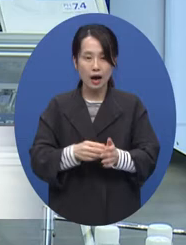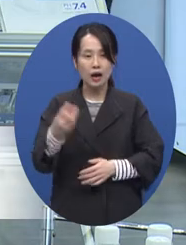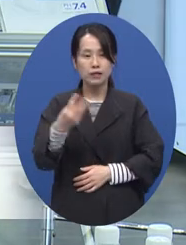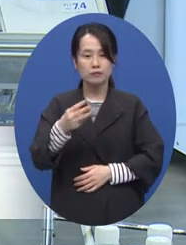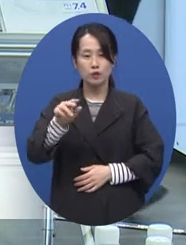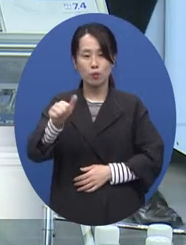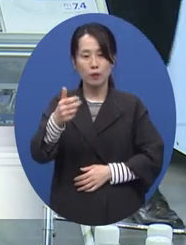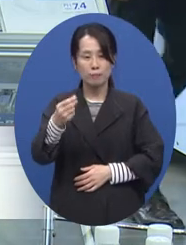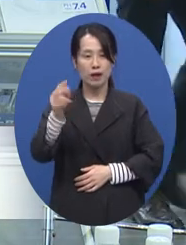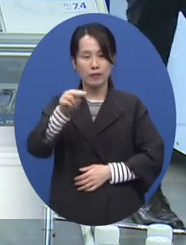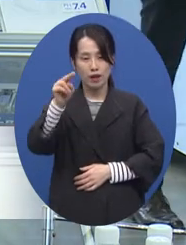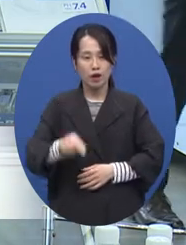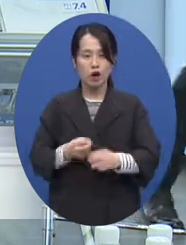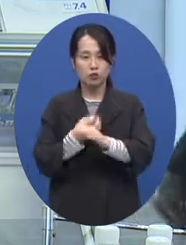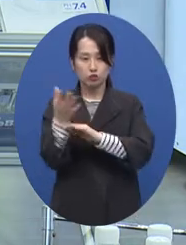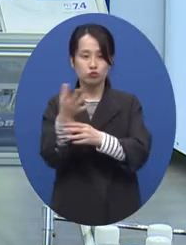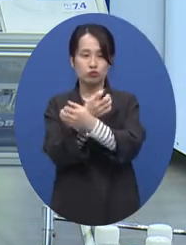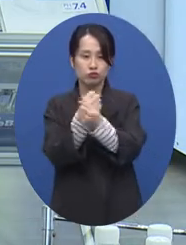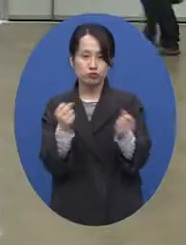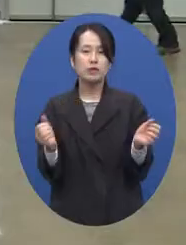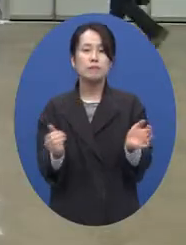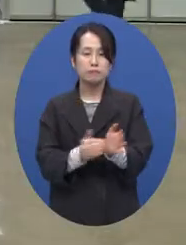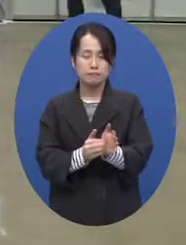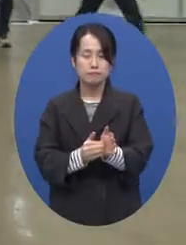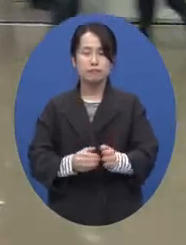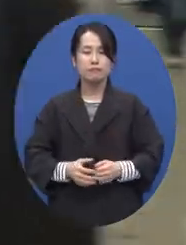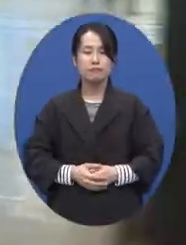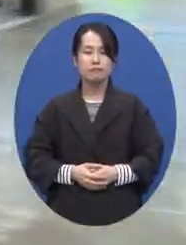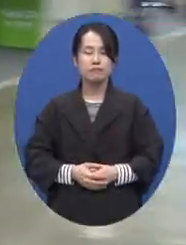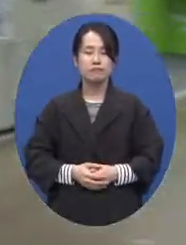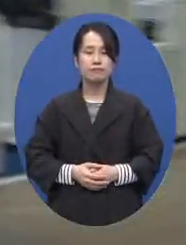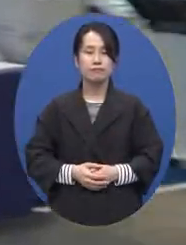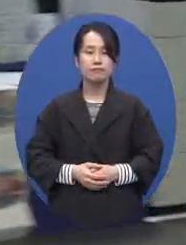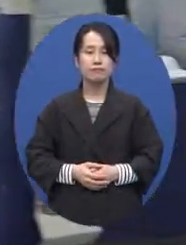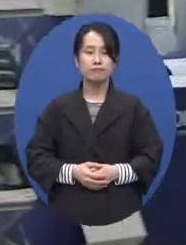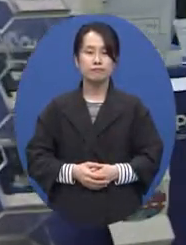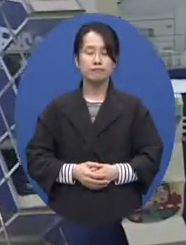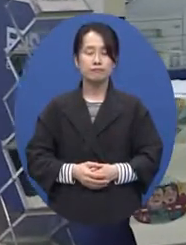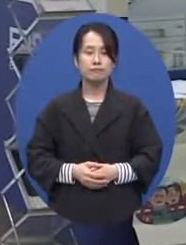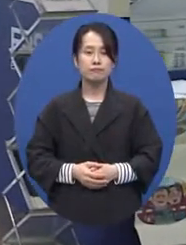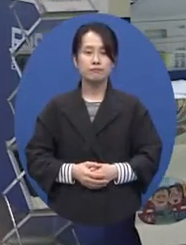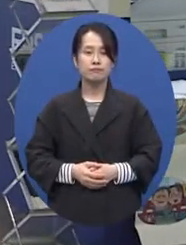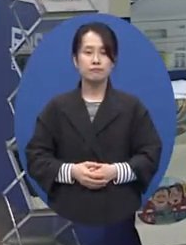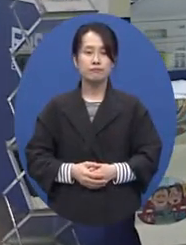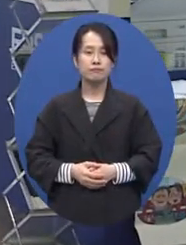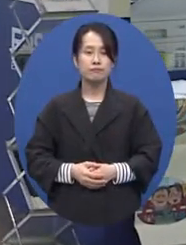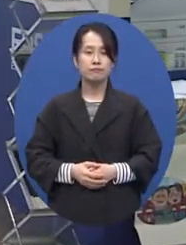3,500만 달러의 수출 계약이 체결됐습니다. 경기지TV 김태희입니다.